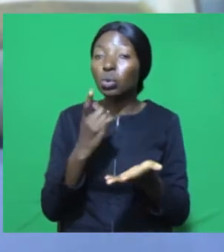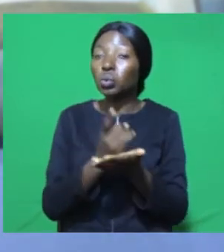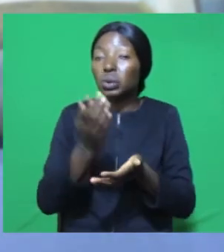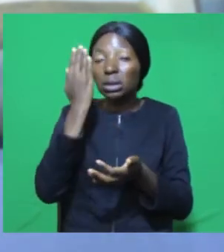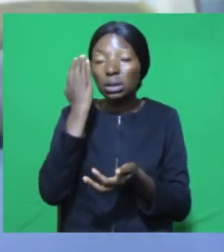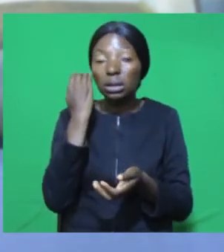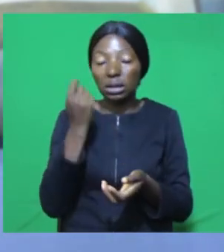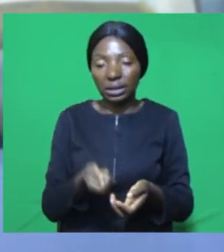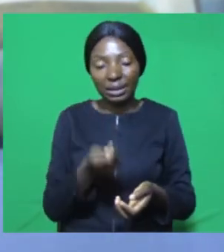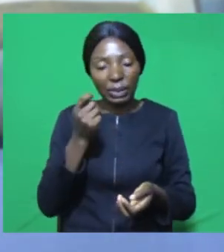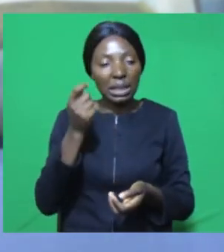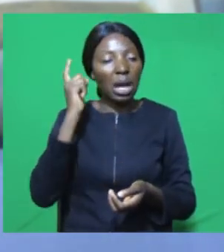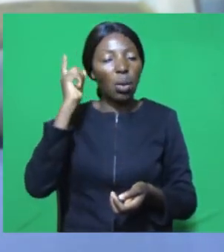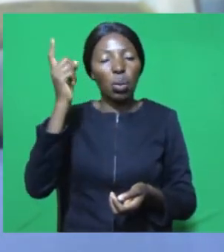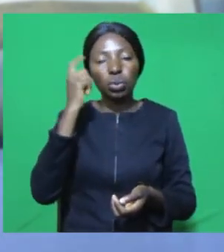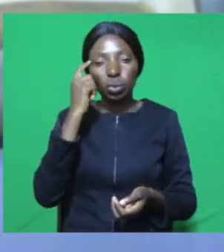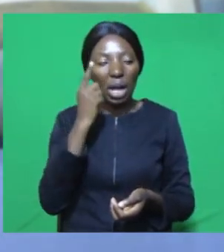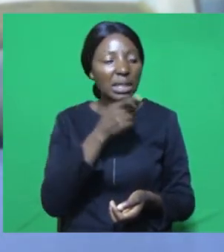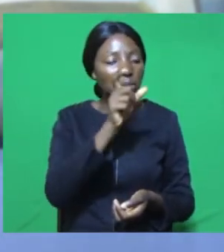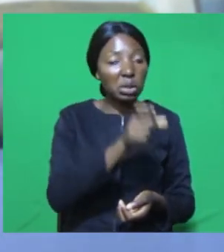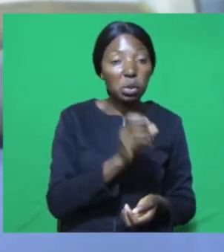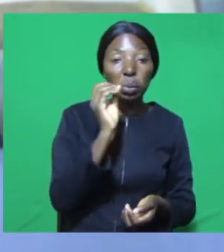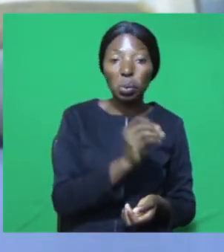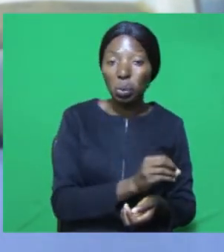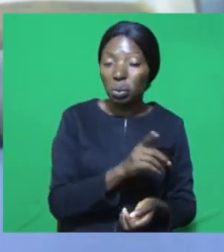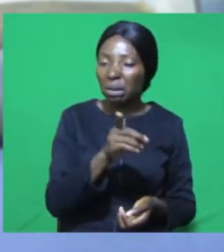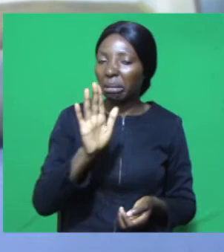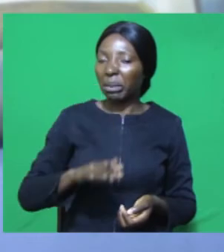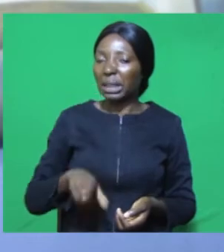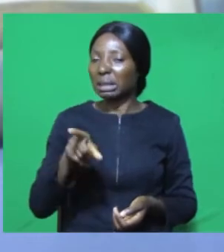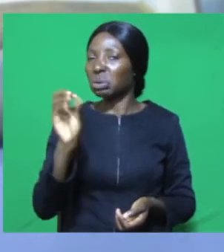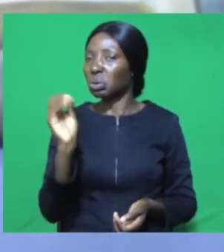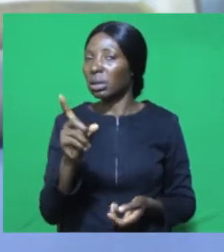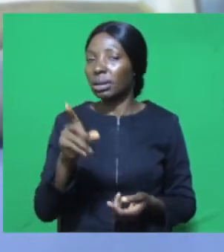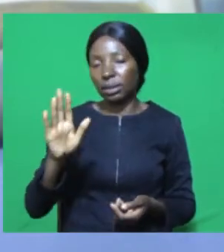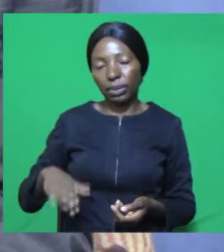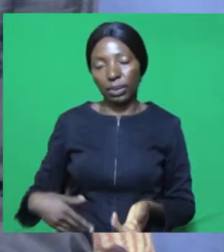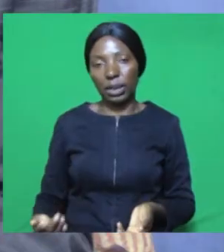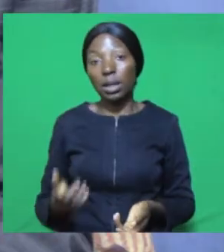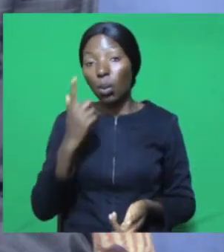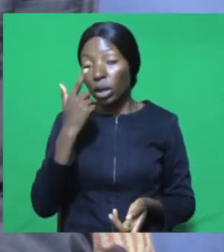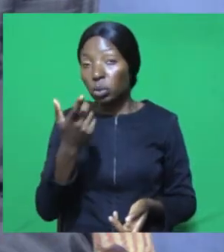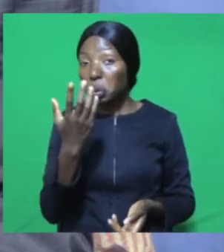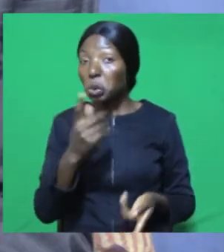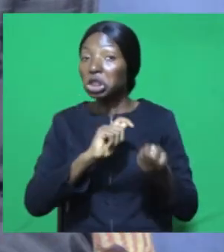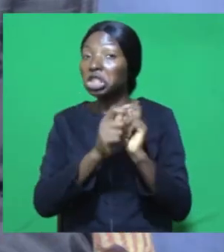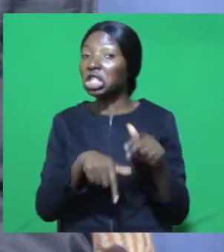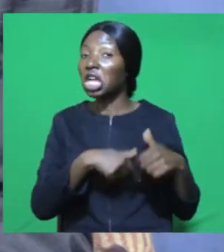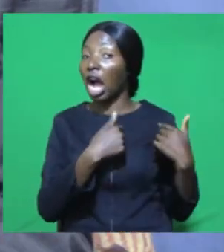kudenga atitozvoona vane zvitema zvavakatendeuka pazviri